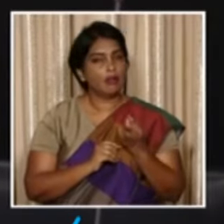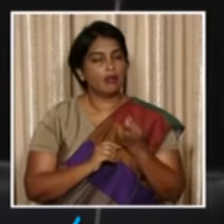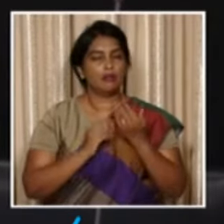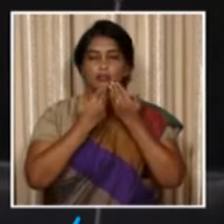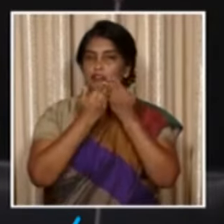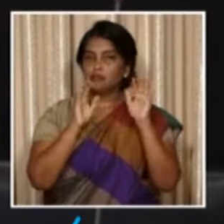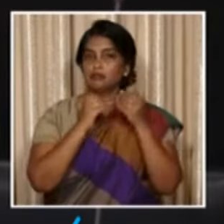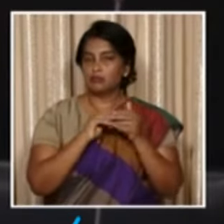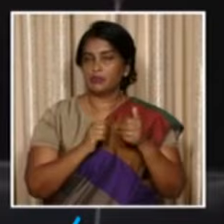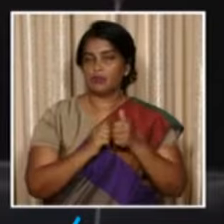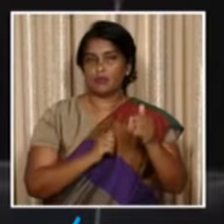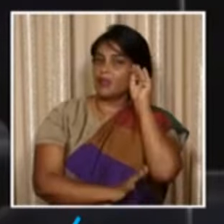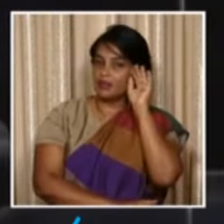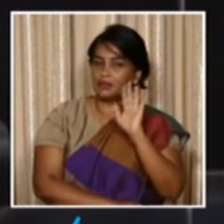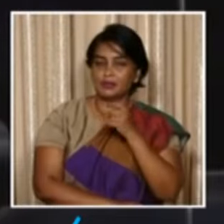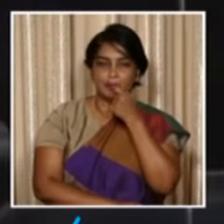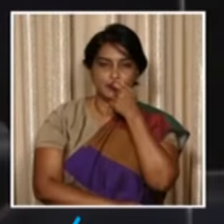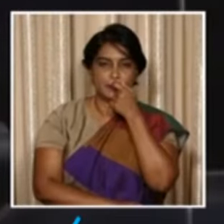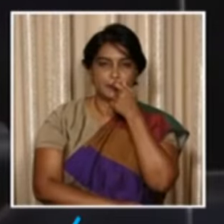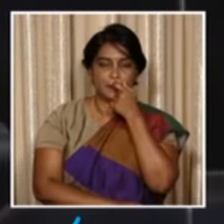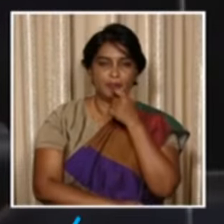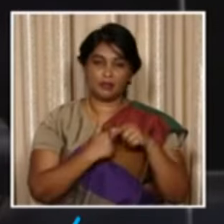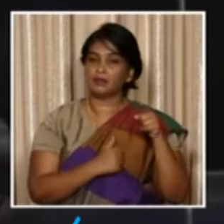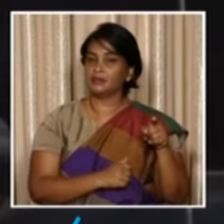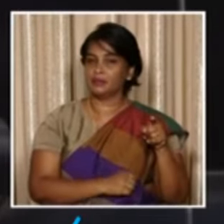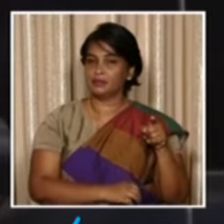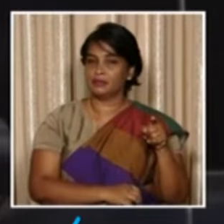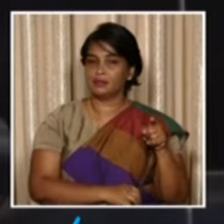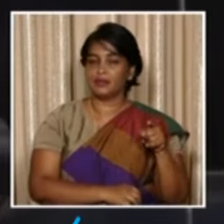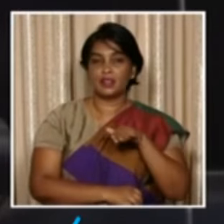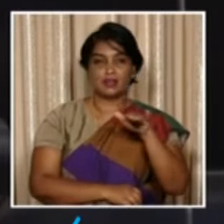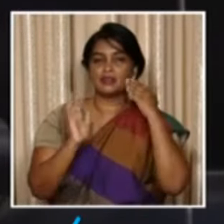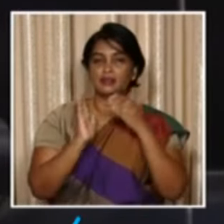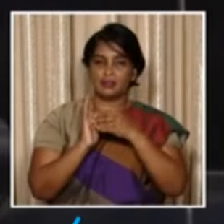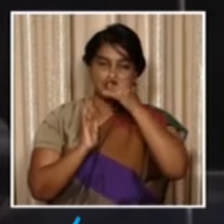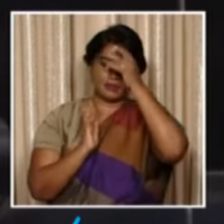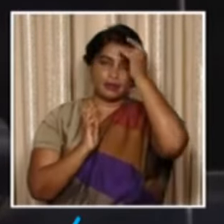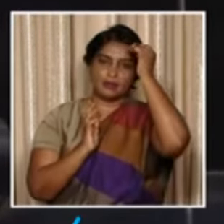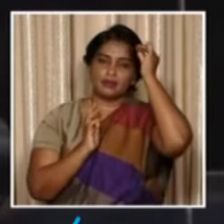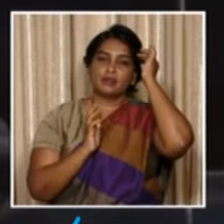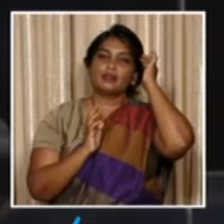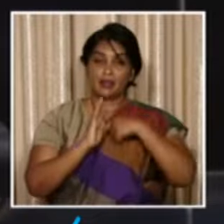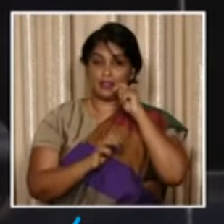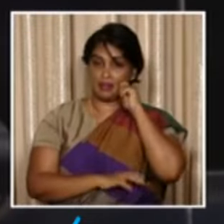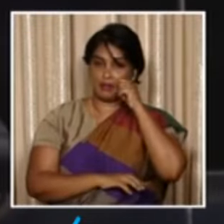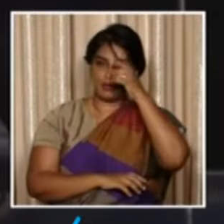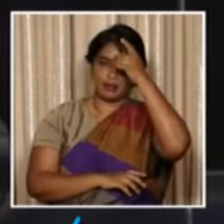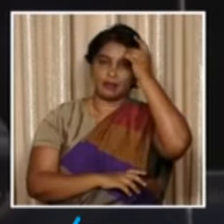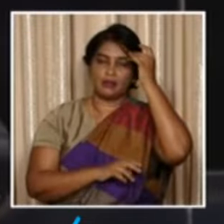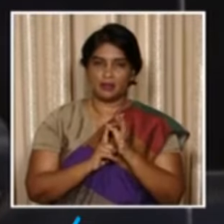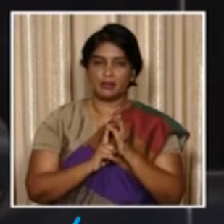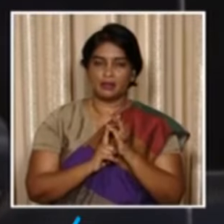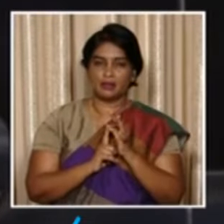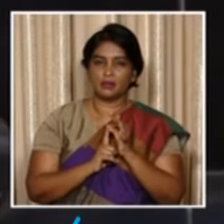දොරටු අභිවෘද්ධ කරගන්නට ඕනේ. බොරලකොට සිංහයා සමාජවාදී අපේ රටේ පියා ලෙස